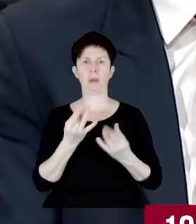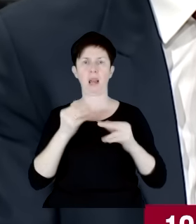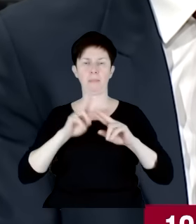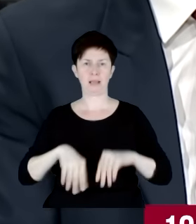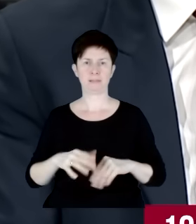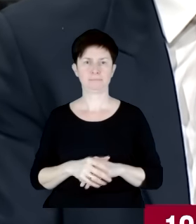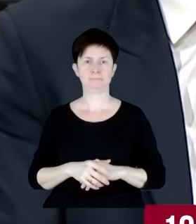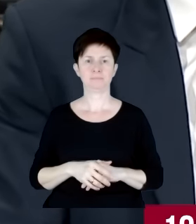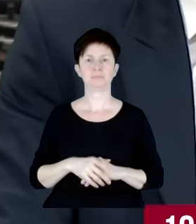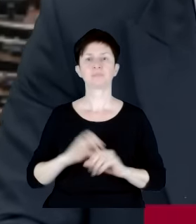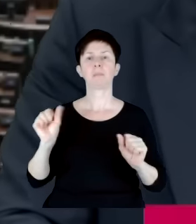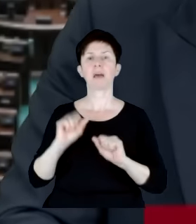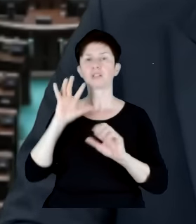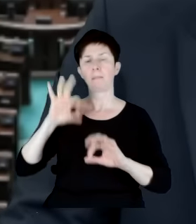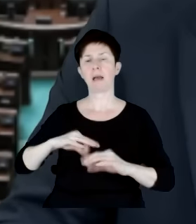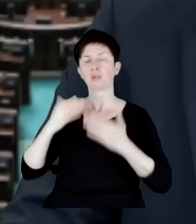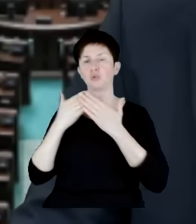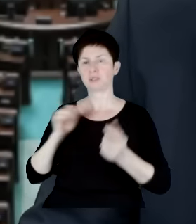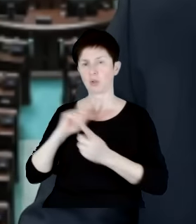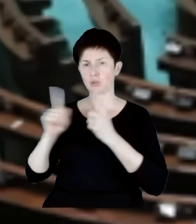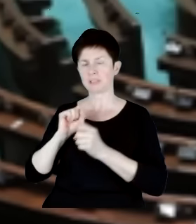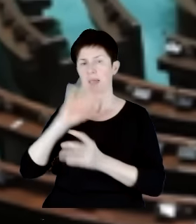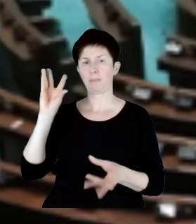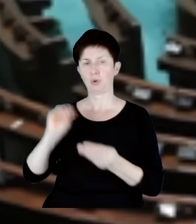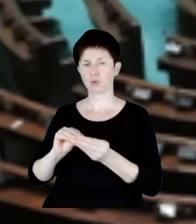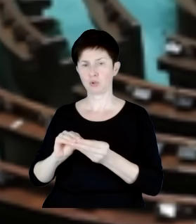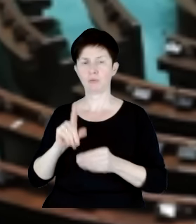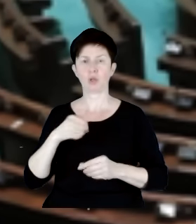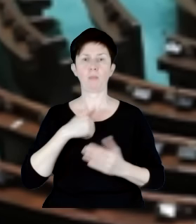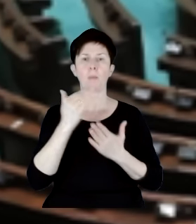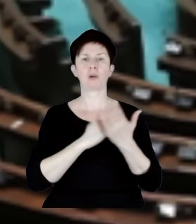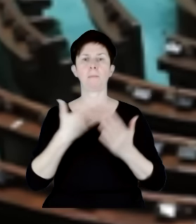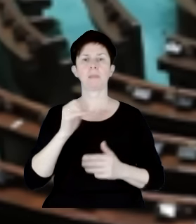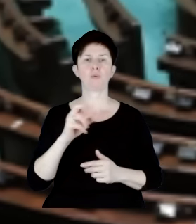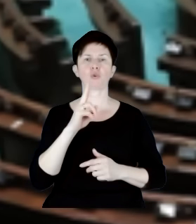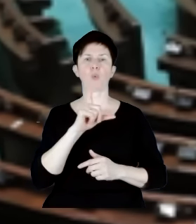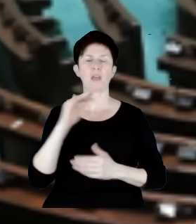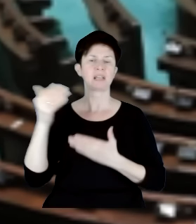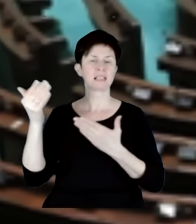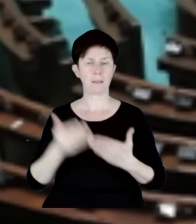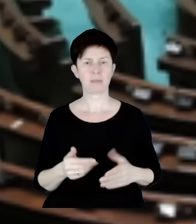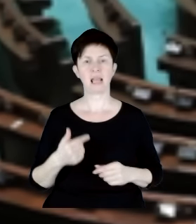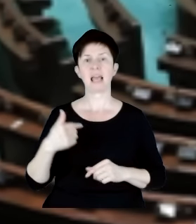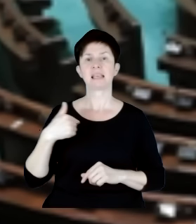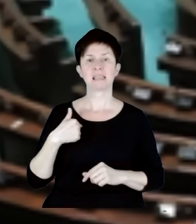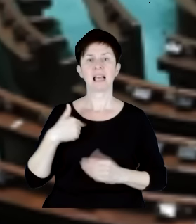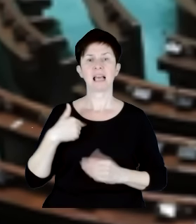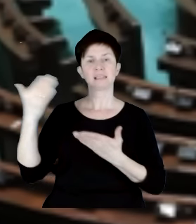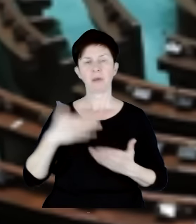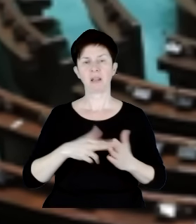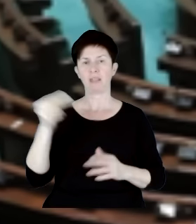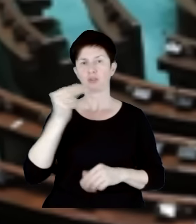gość. Bardzo panu dziękuję za rozmowę, za podsumowanie. Dziękuję. To był program Miłosz Kłeczek zaprasza. Ja zapraszam na niedzielę, godzina